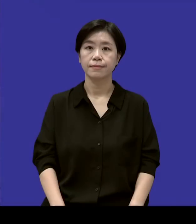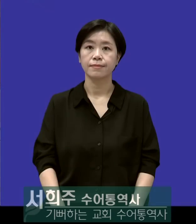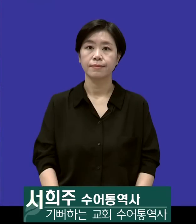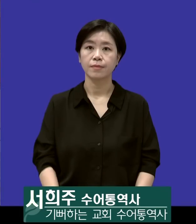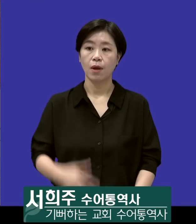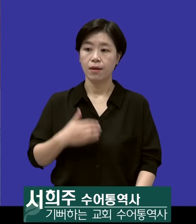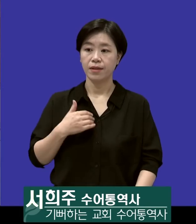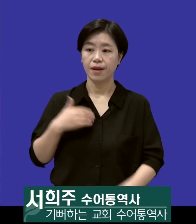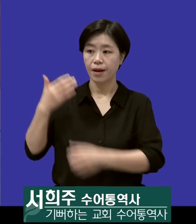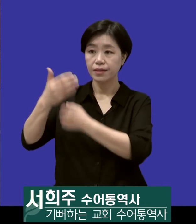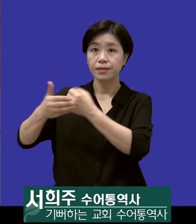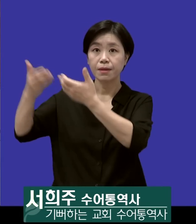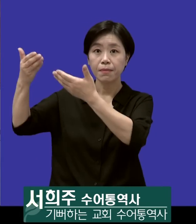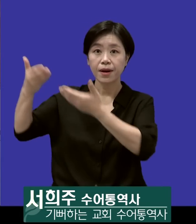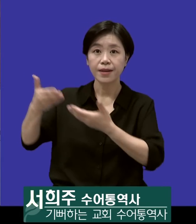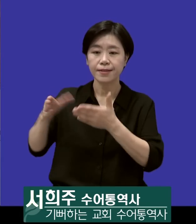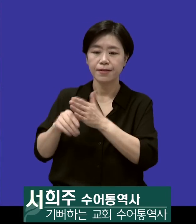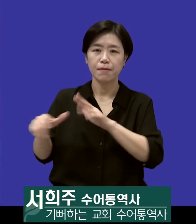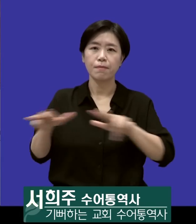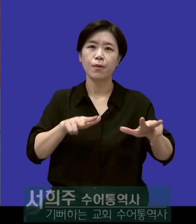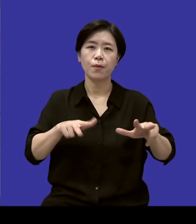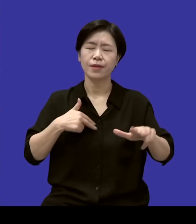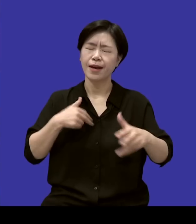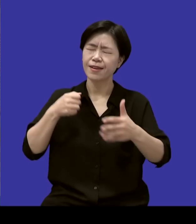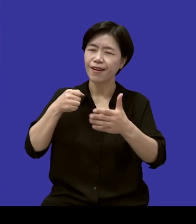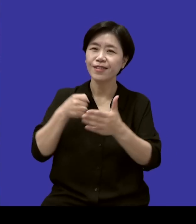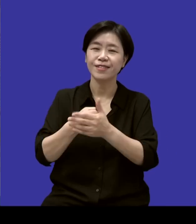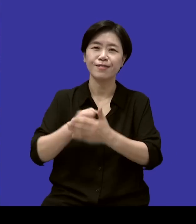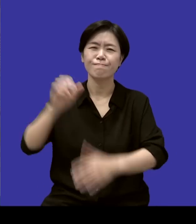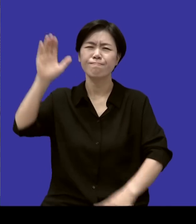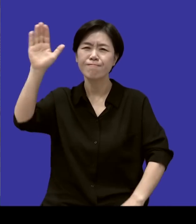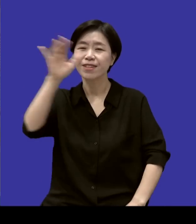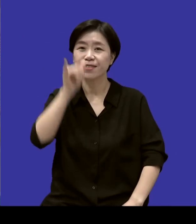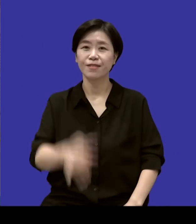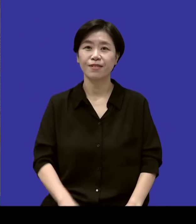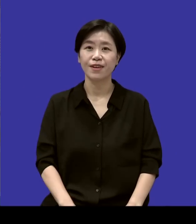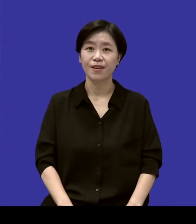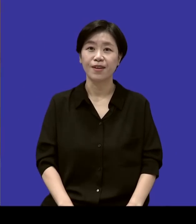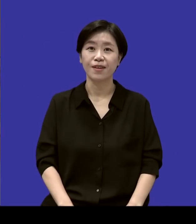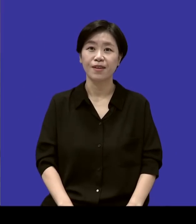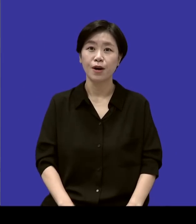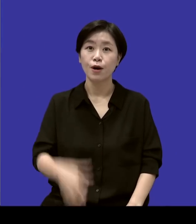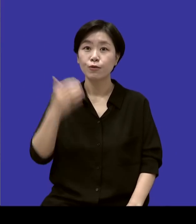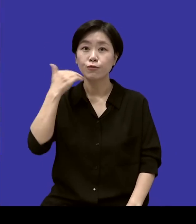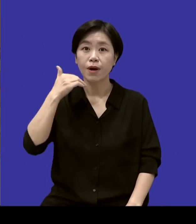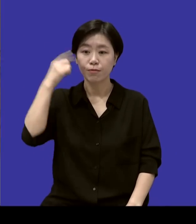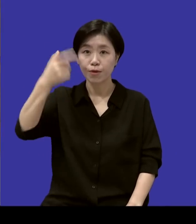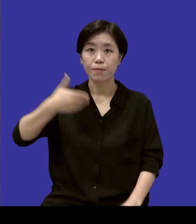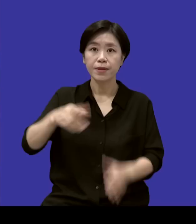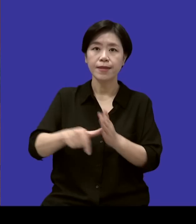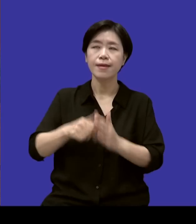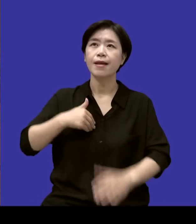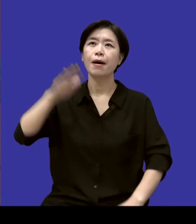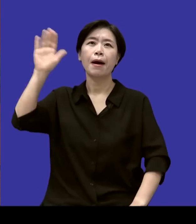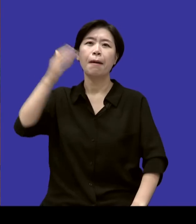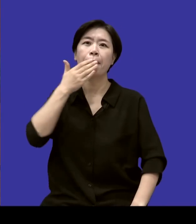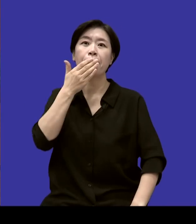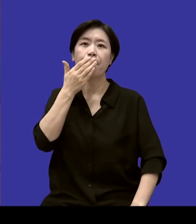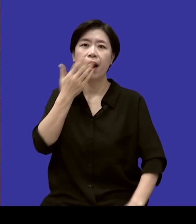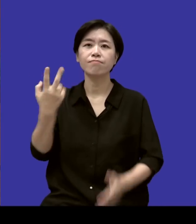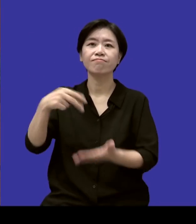은혜 받으면 제가 결신을 잘해요. 예. 은혜 받으면 뭐 결신할 사람 그럼 벌떡벌떡 좀 일어나는 스타일이에요. 저랑